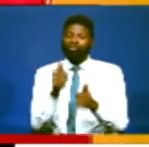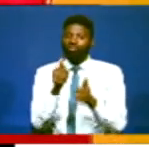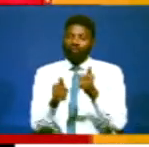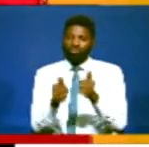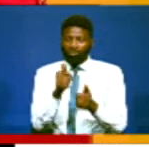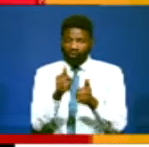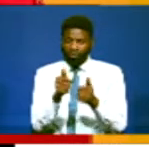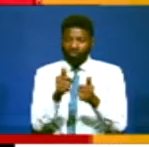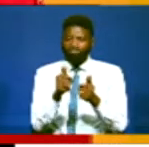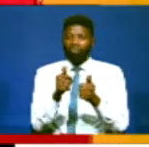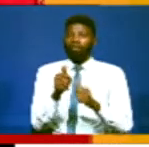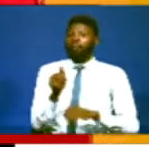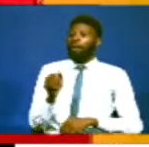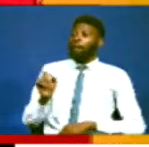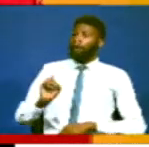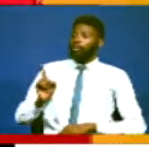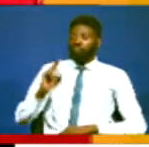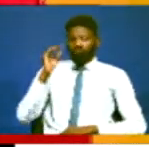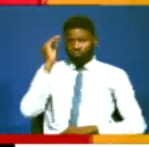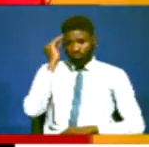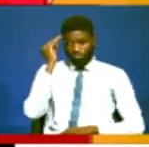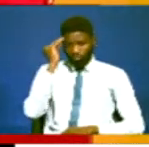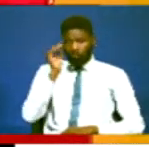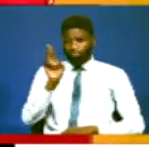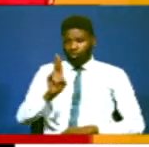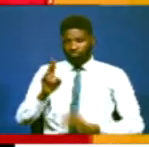katika shule kuangalia iwapo shule zimejiandaa,